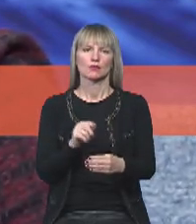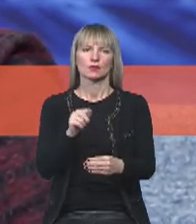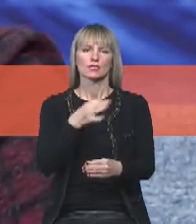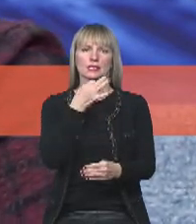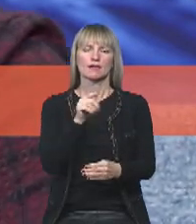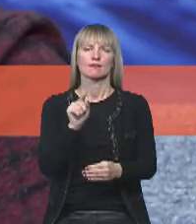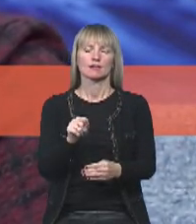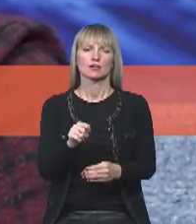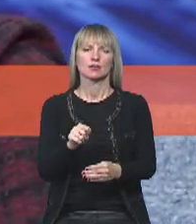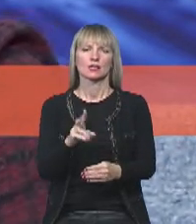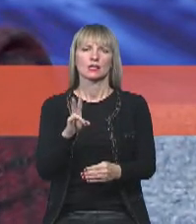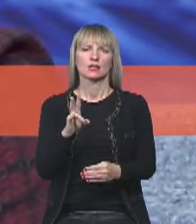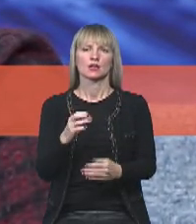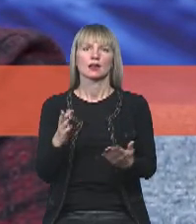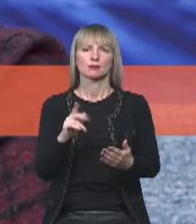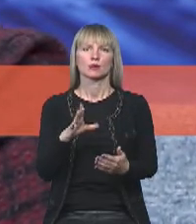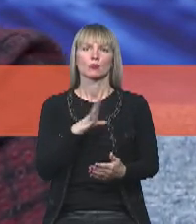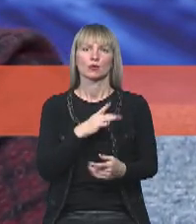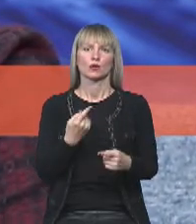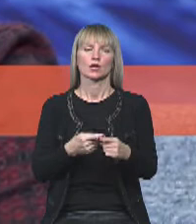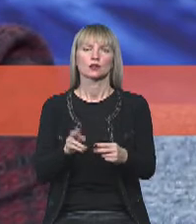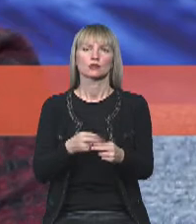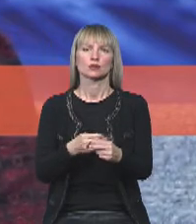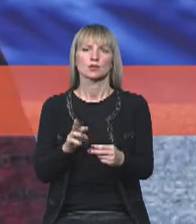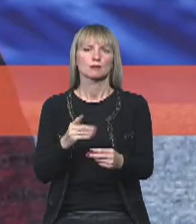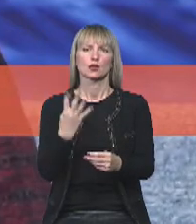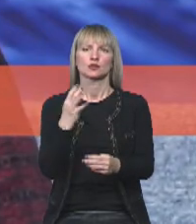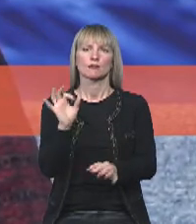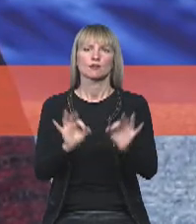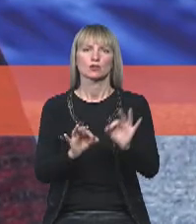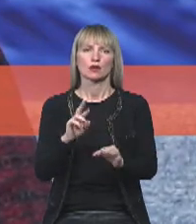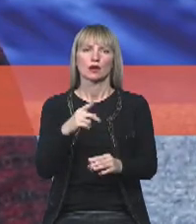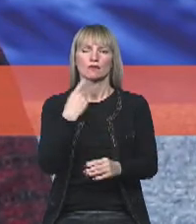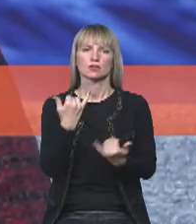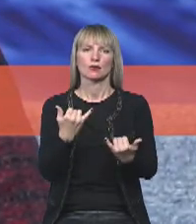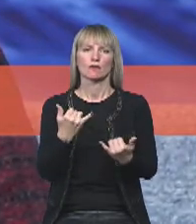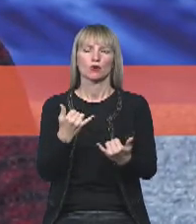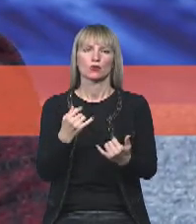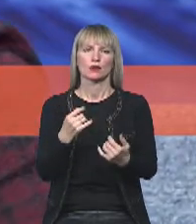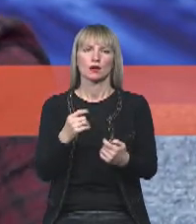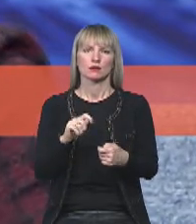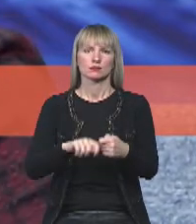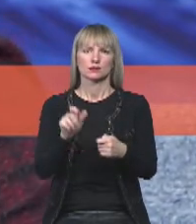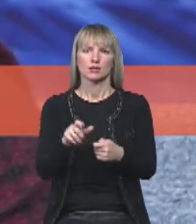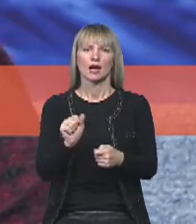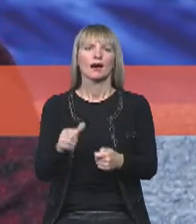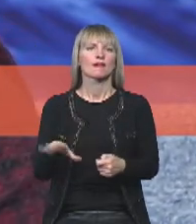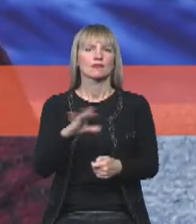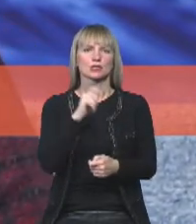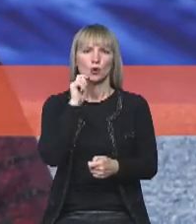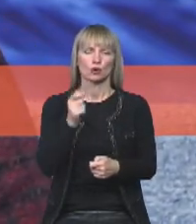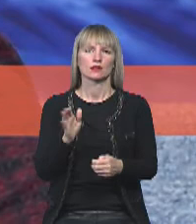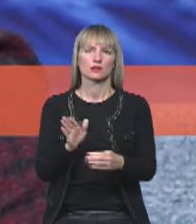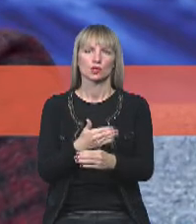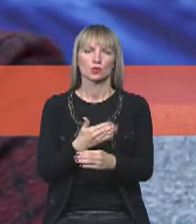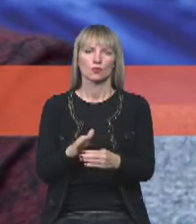він, навіть якби було таке сортування, навіть якби не 4%, як кажуть сьогодні експерти, в Україні сортують, а вся Україна